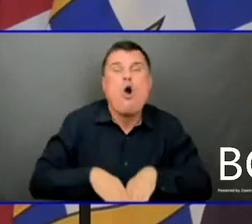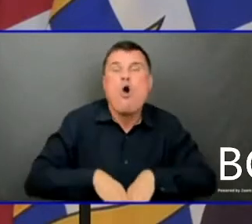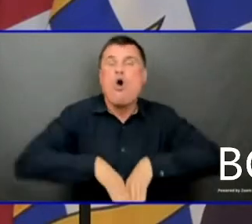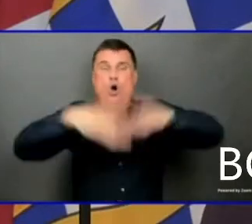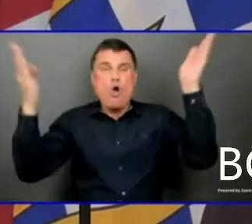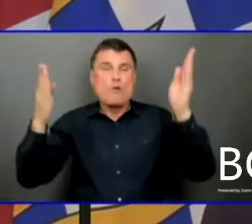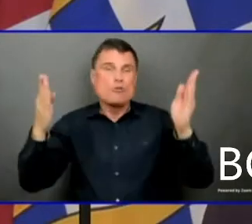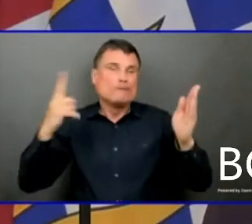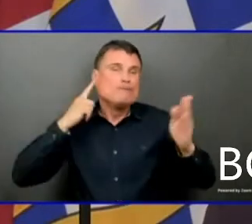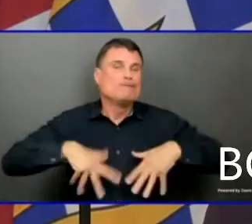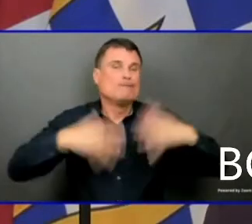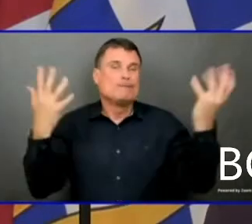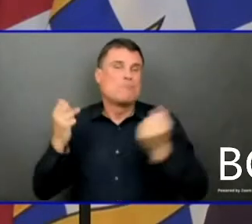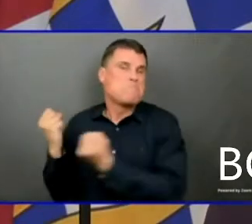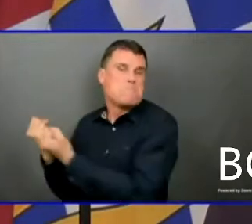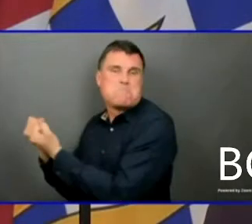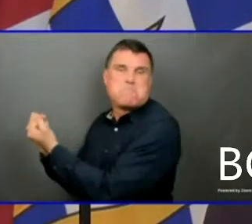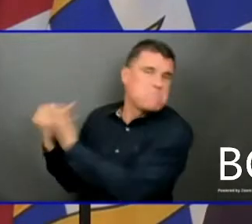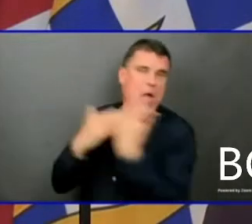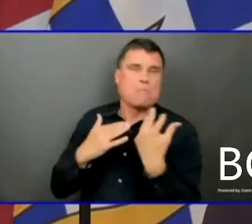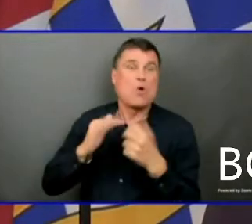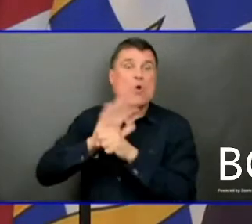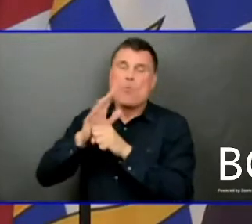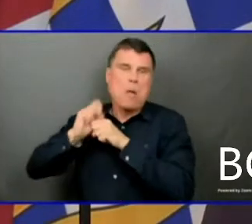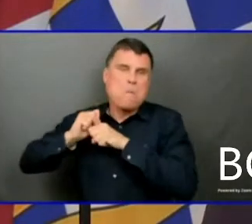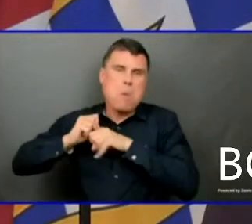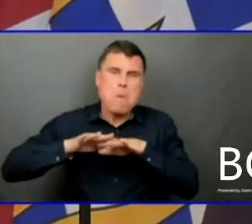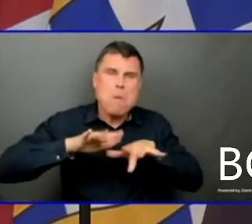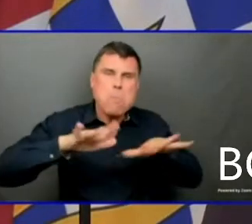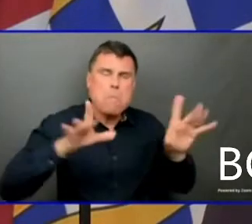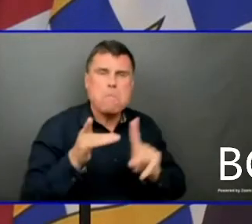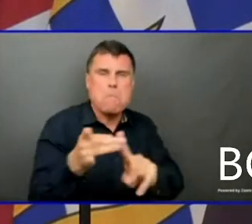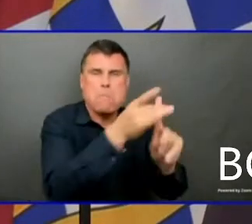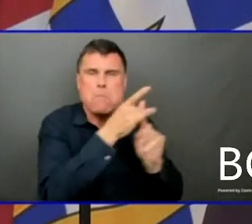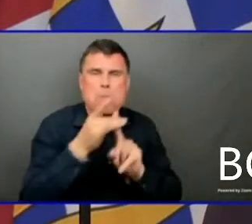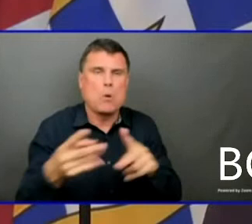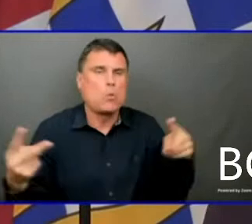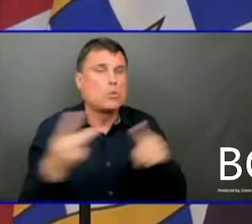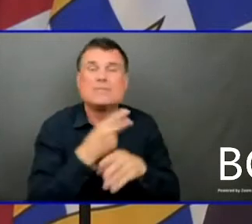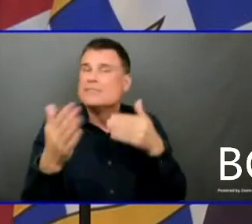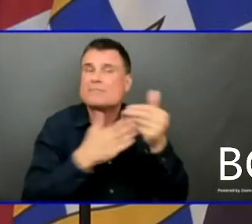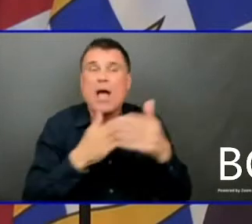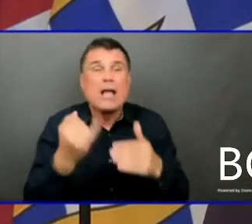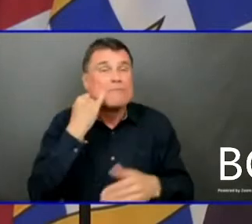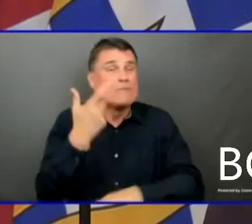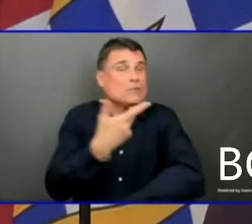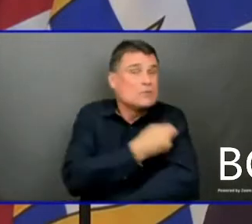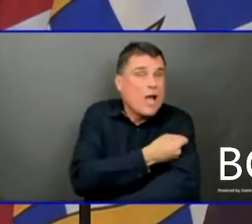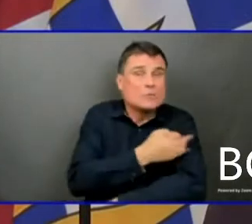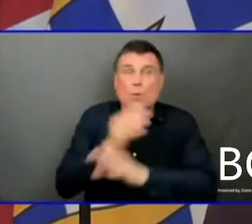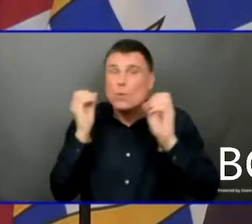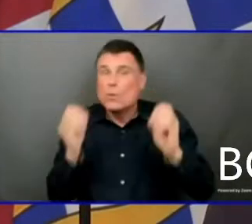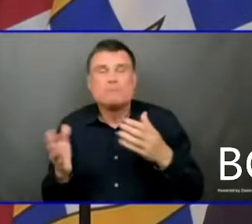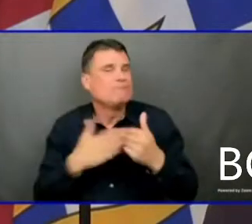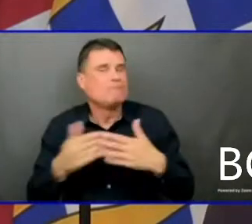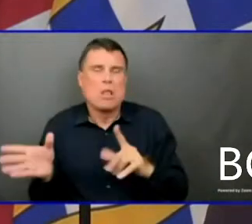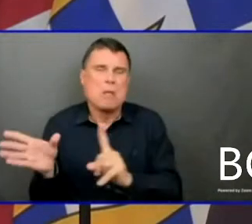松的话，这个病毒马上就会迅速返回。 Glenn Korstrom, BIV.